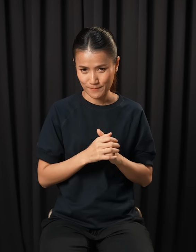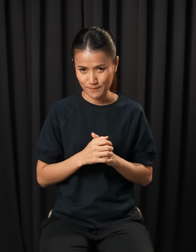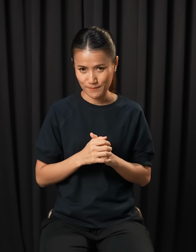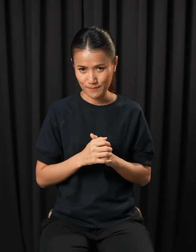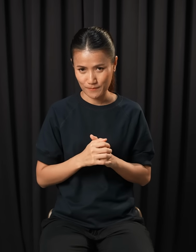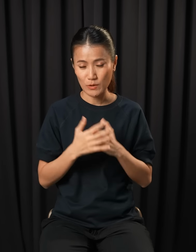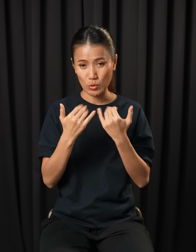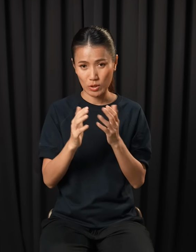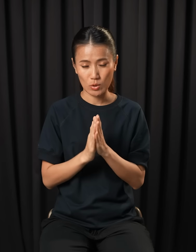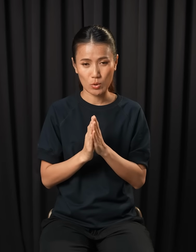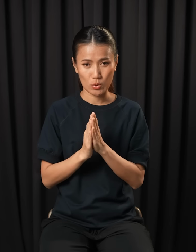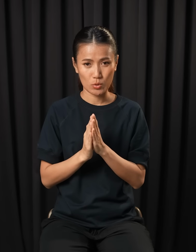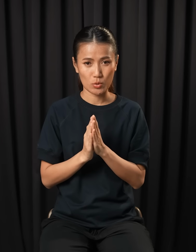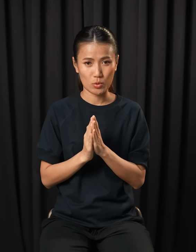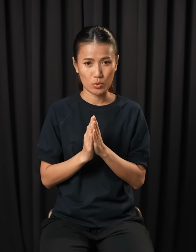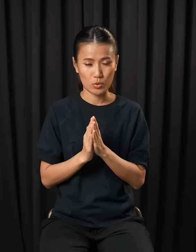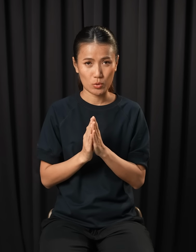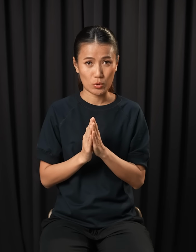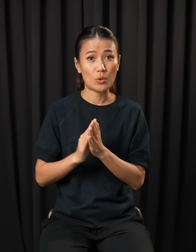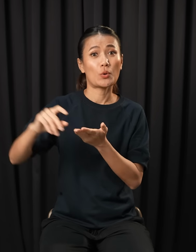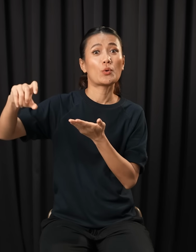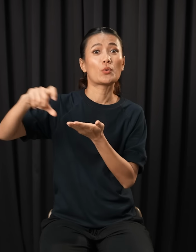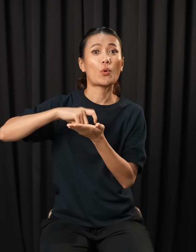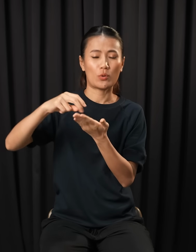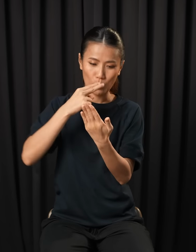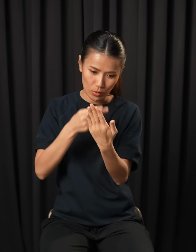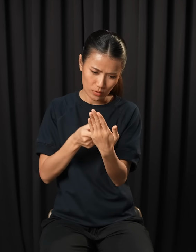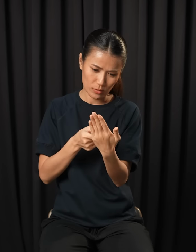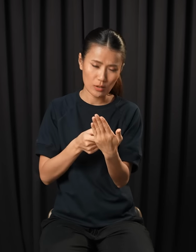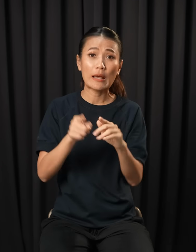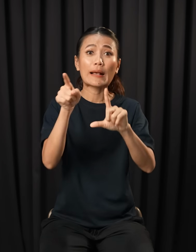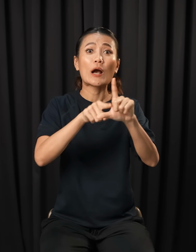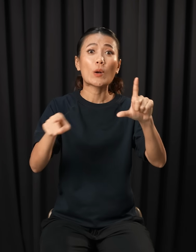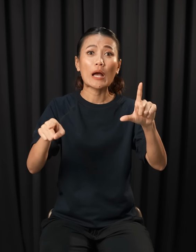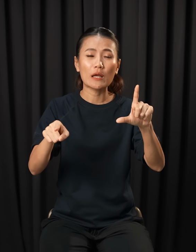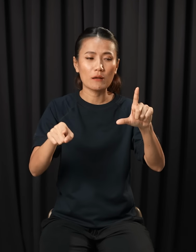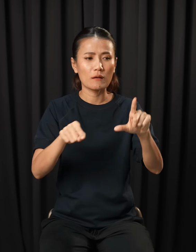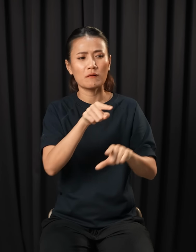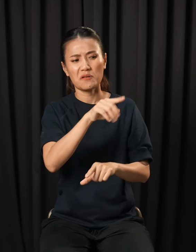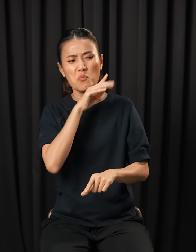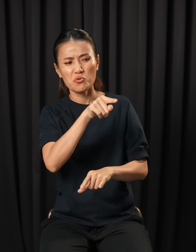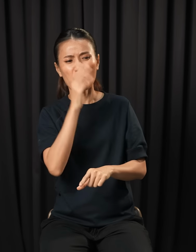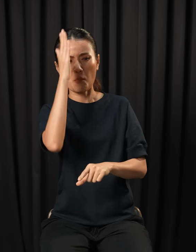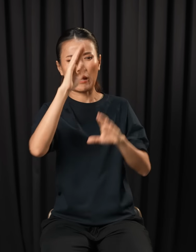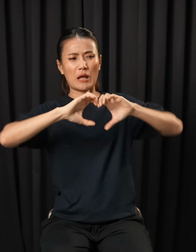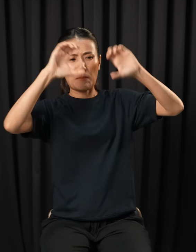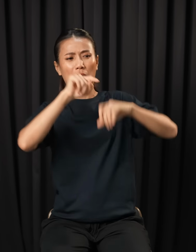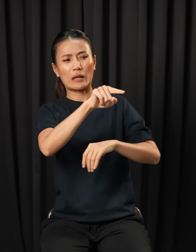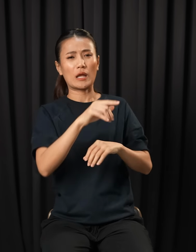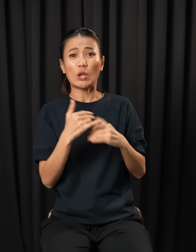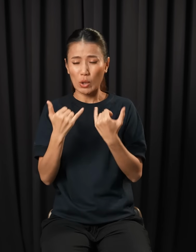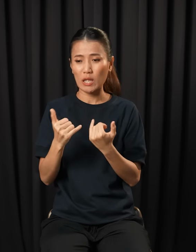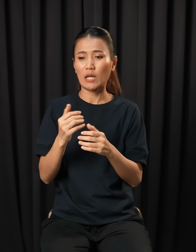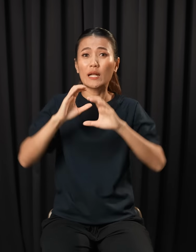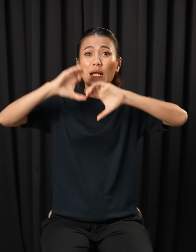ครับ ผมให้โอกาสแก้ตัวนะ ครับ คือผมได้ forward มากว่าพรรคก้าวไกล